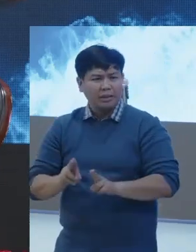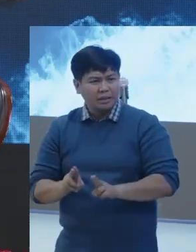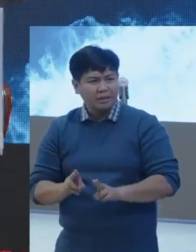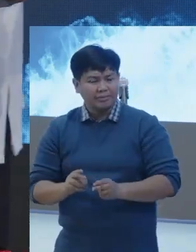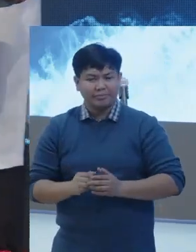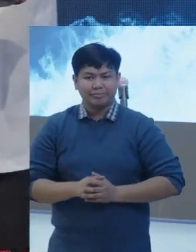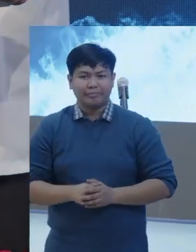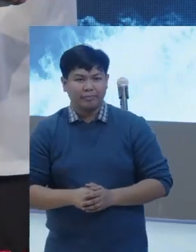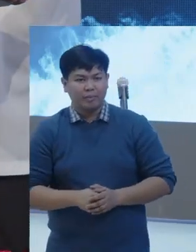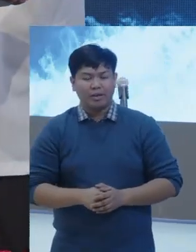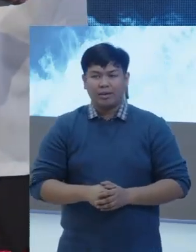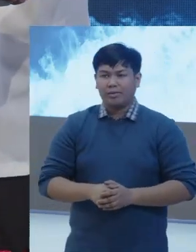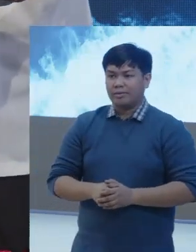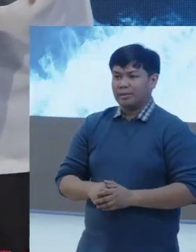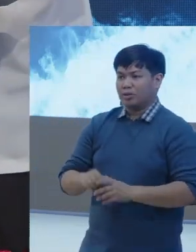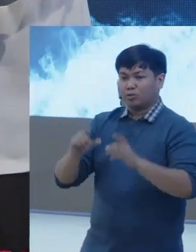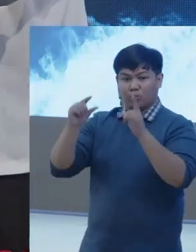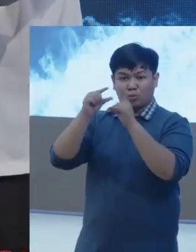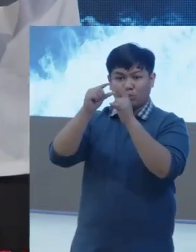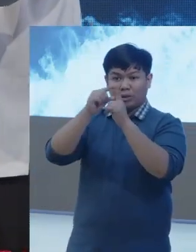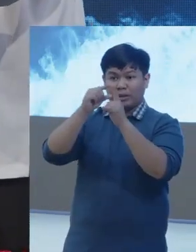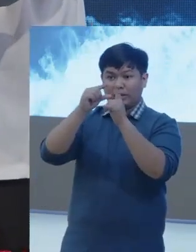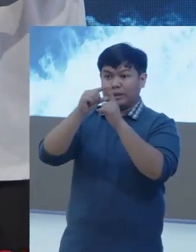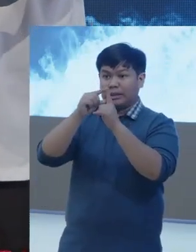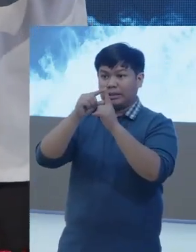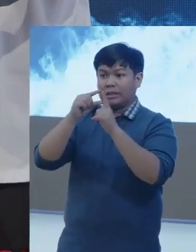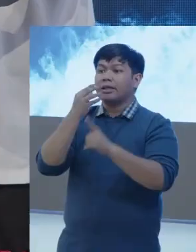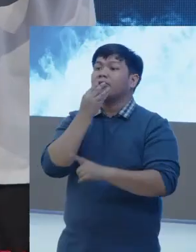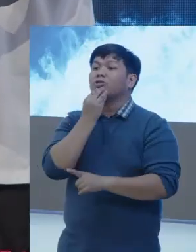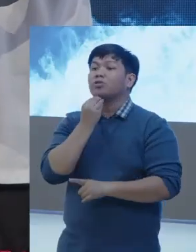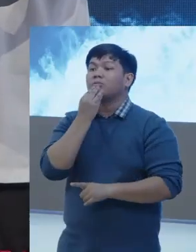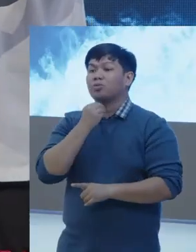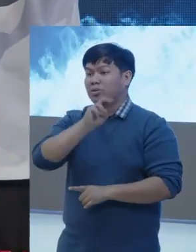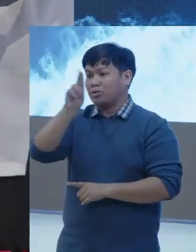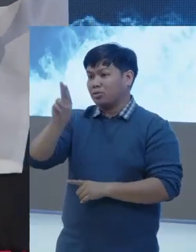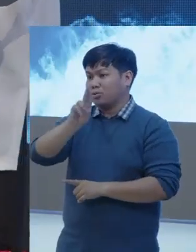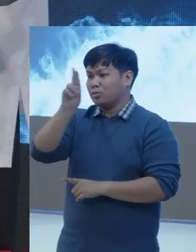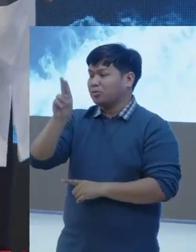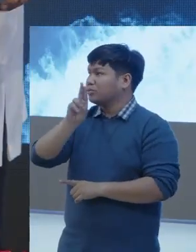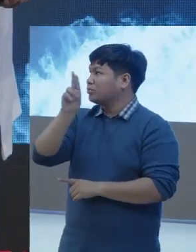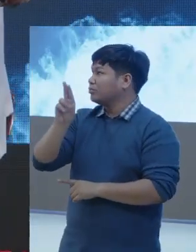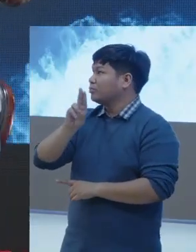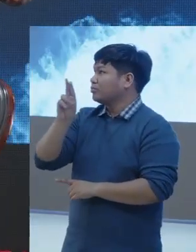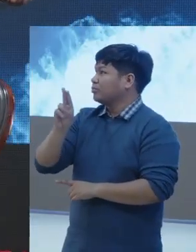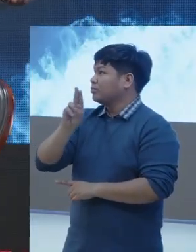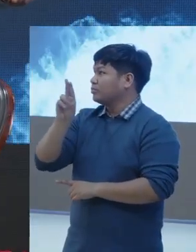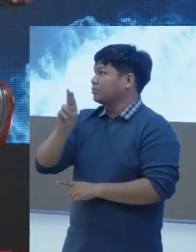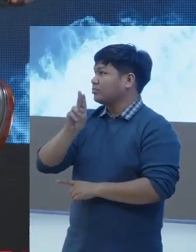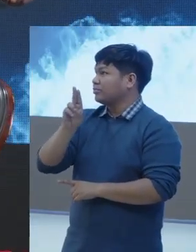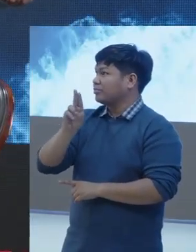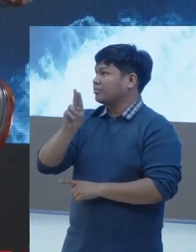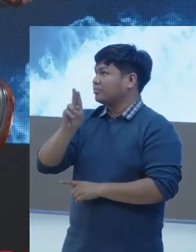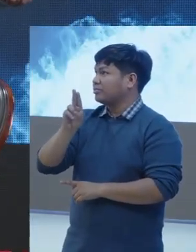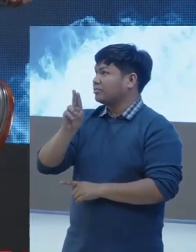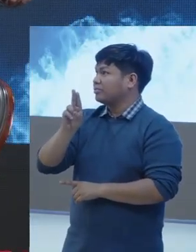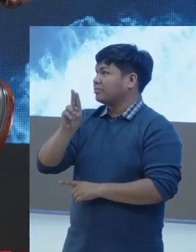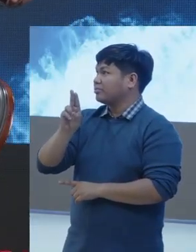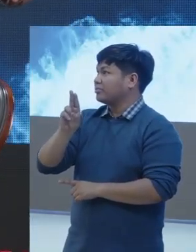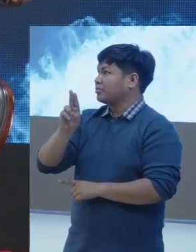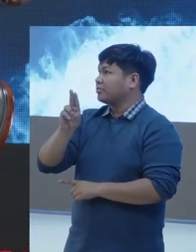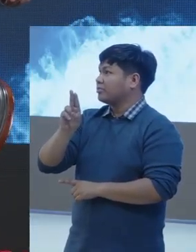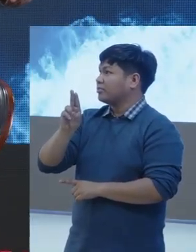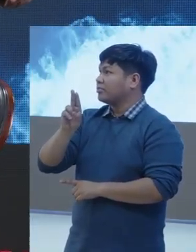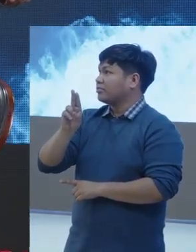So yung salita pong ginamit doon, ang pwedeng dating, yet 40 days and Nineveh shall